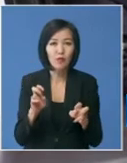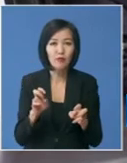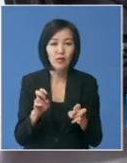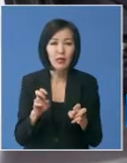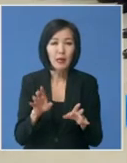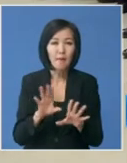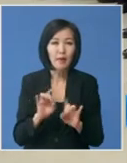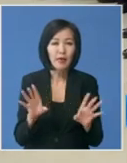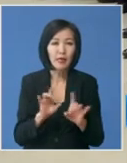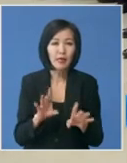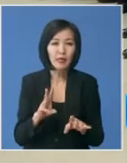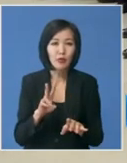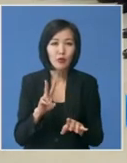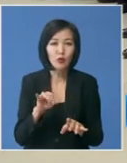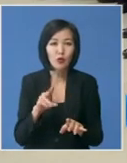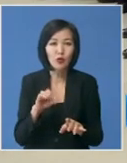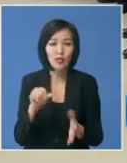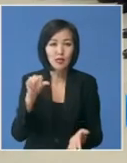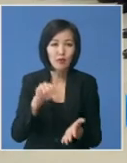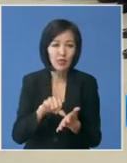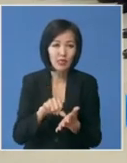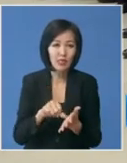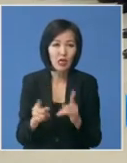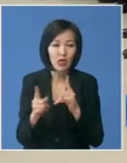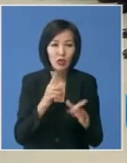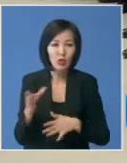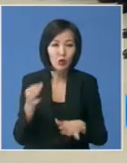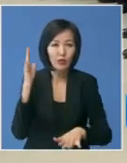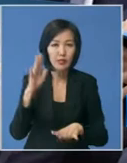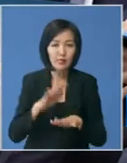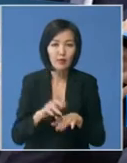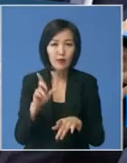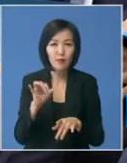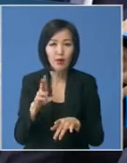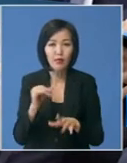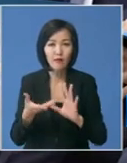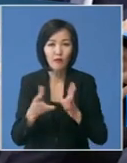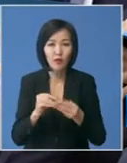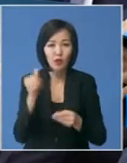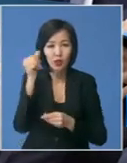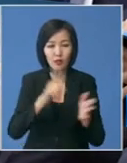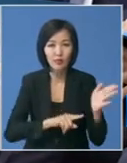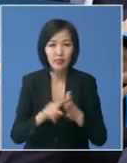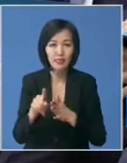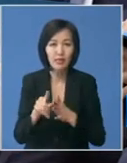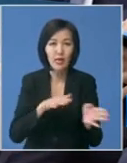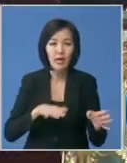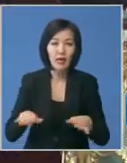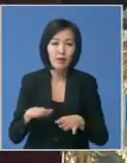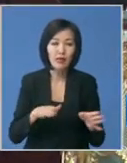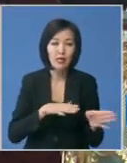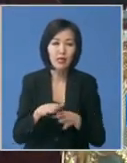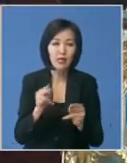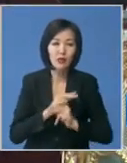департаментінің басшысы Серікбай Нұрғисаев жасады. Жиында облыс әкімі Амандық Баталов қорытындылады. Жыл басынан аймақта атқарылған жұмыстар нәтижесі